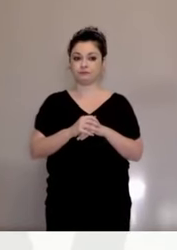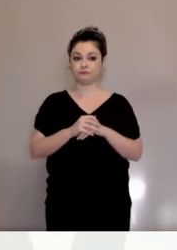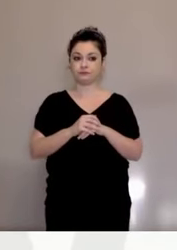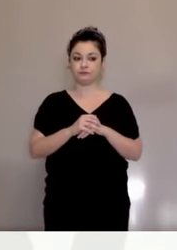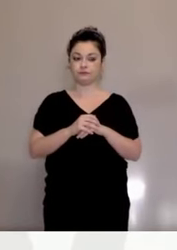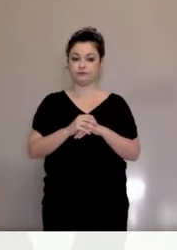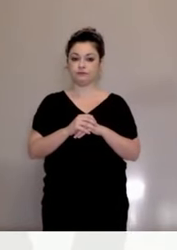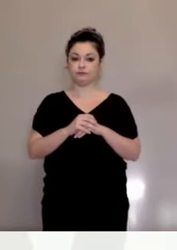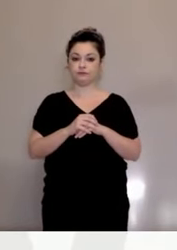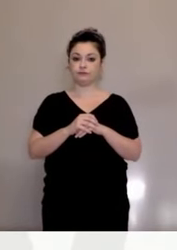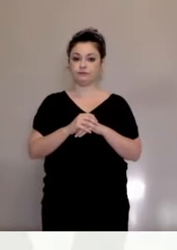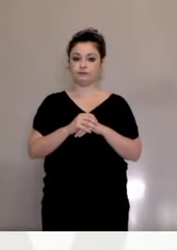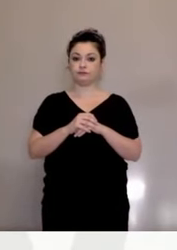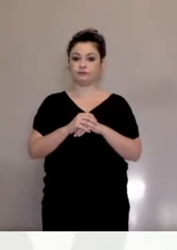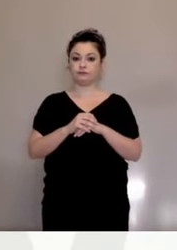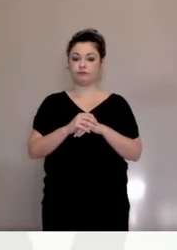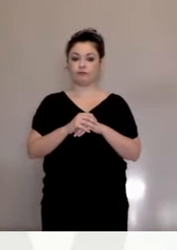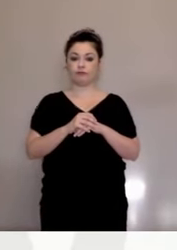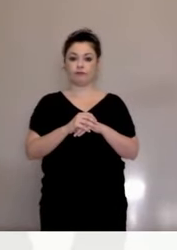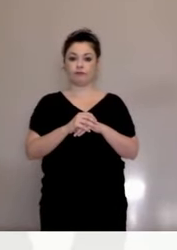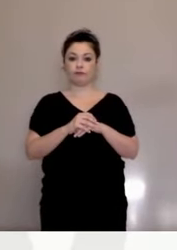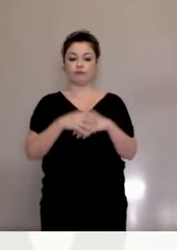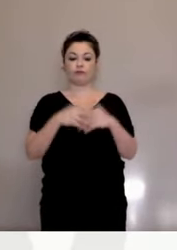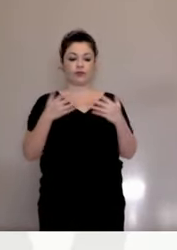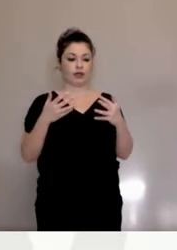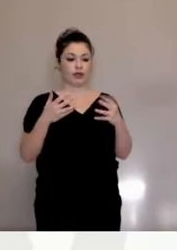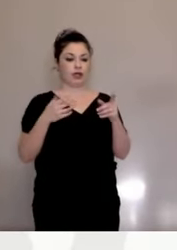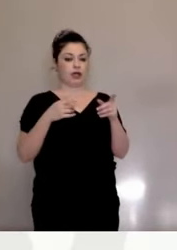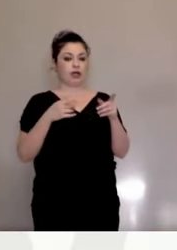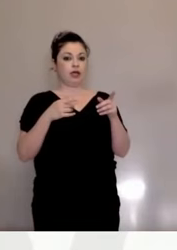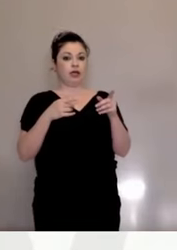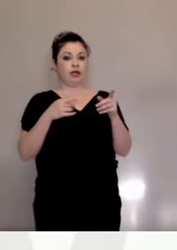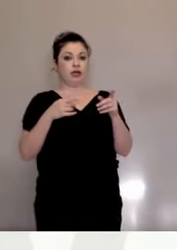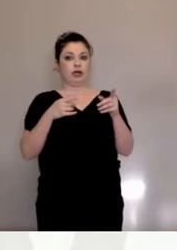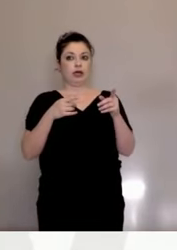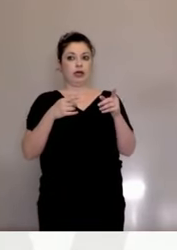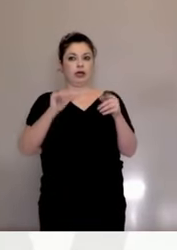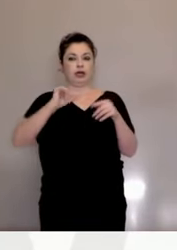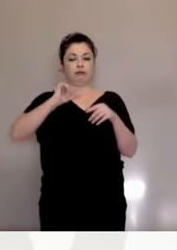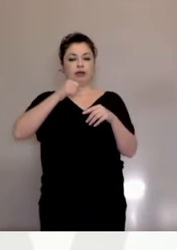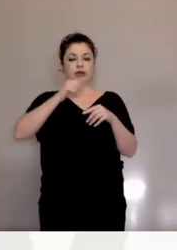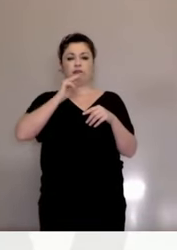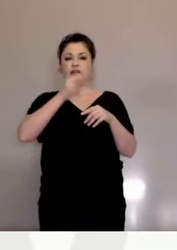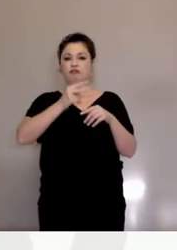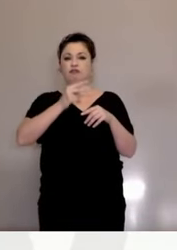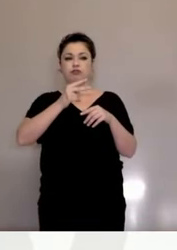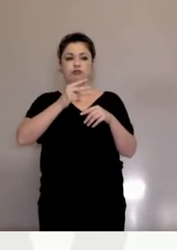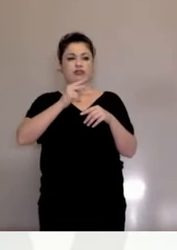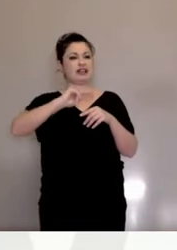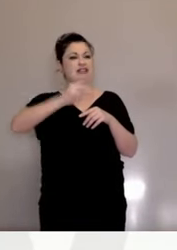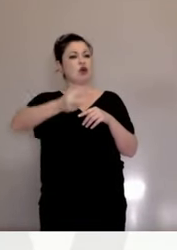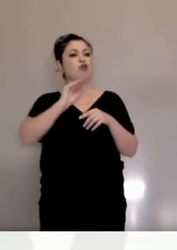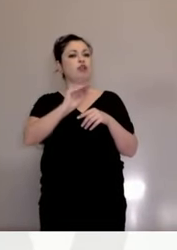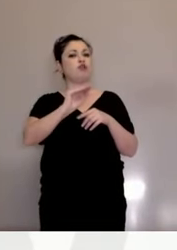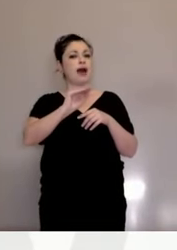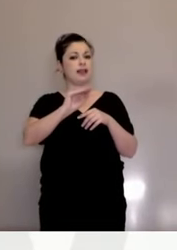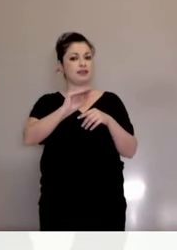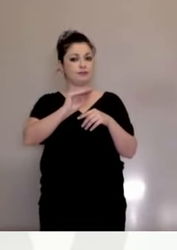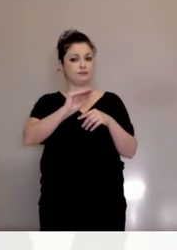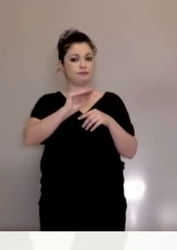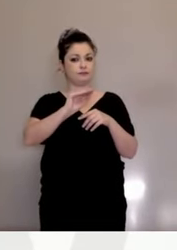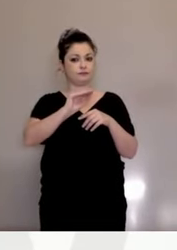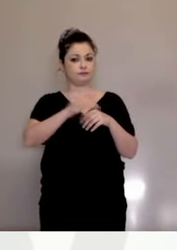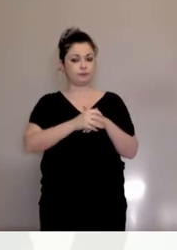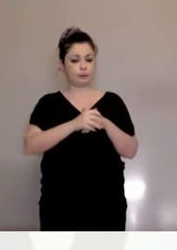Allora, forse risposto prima alla seconda domanda.